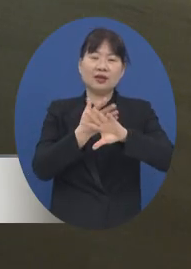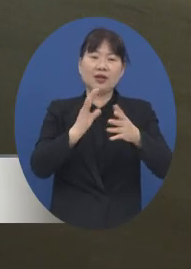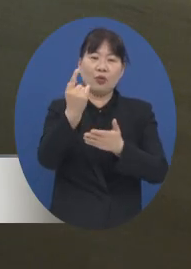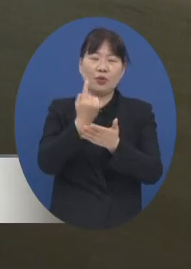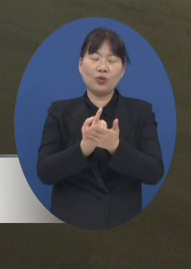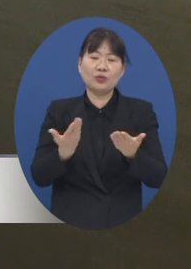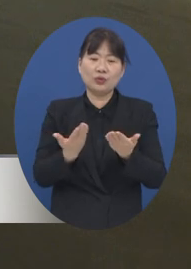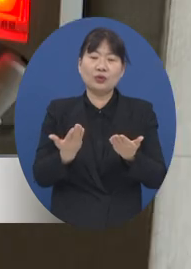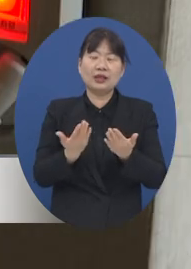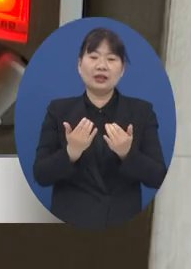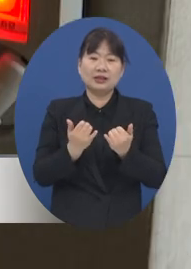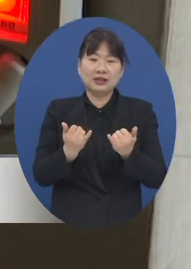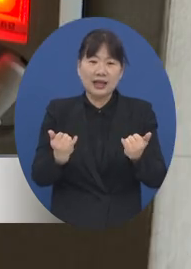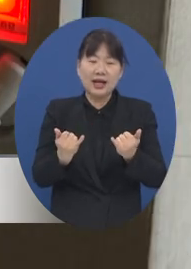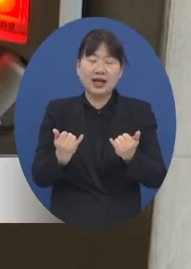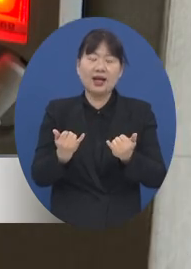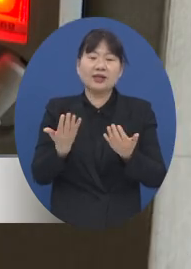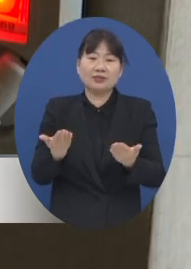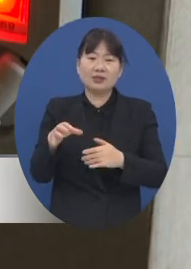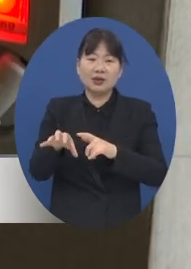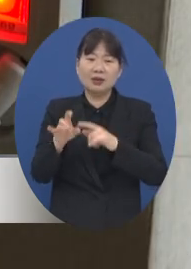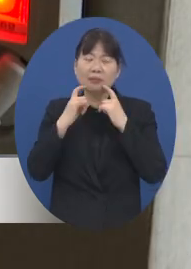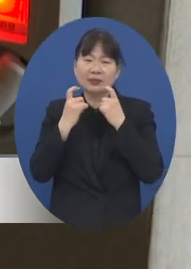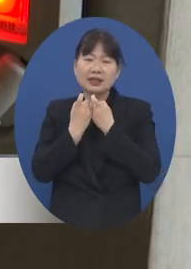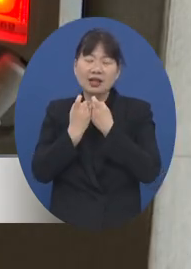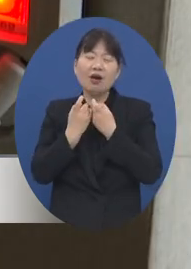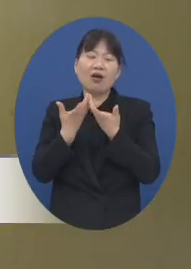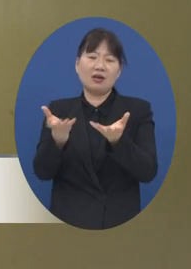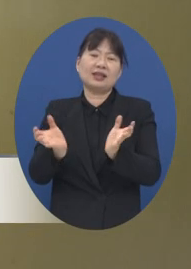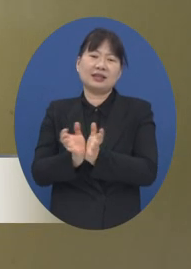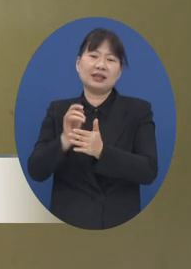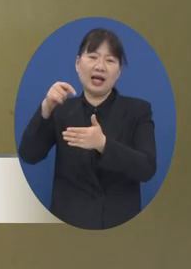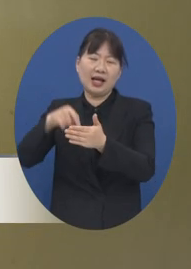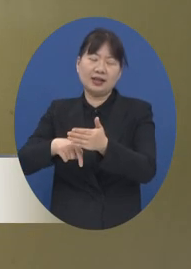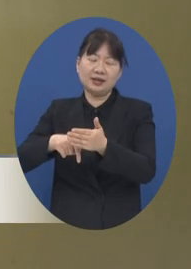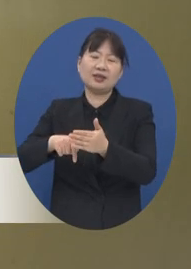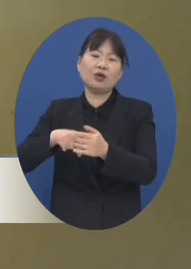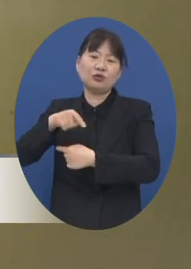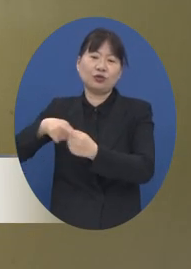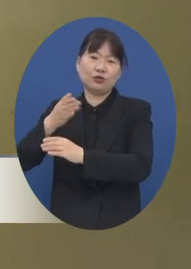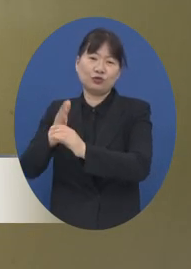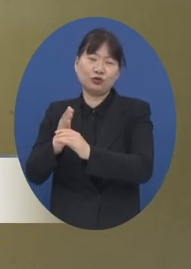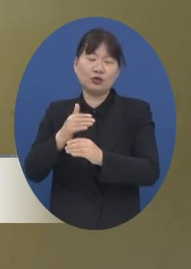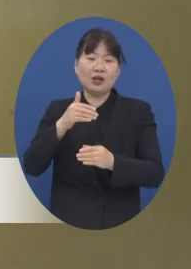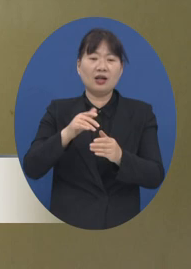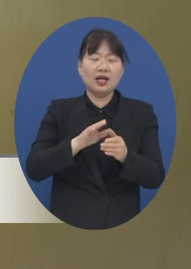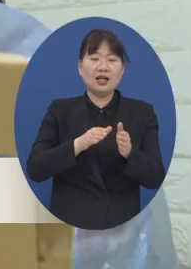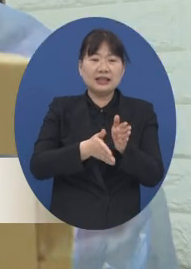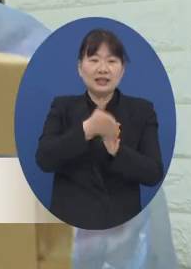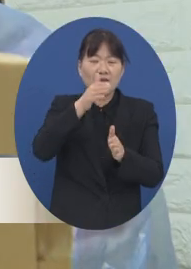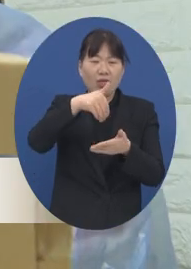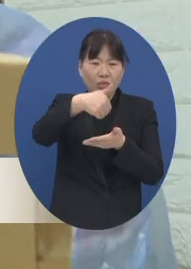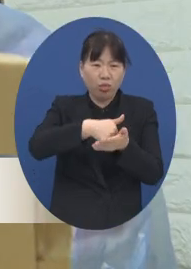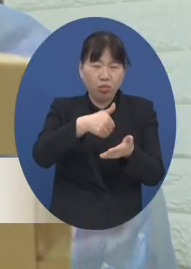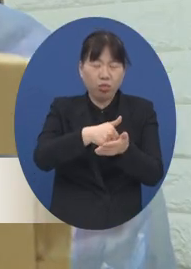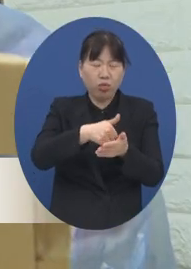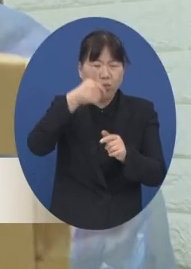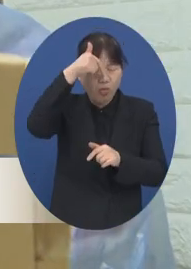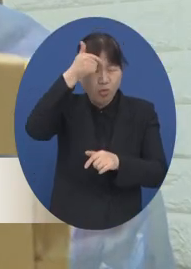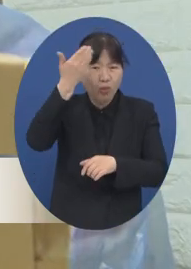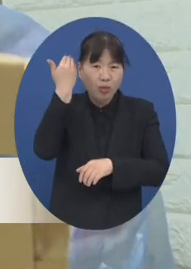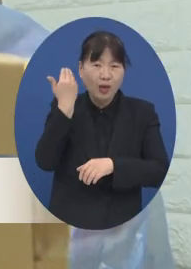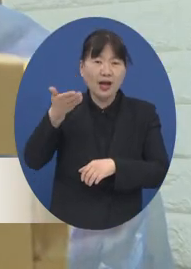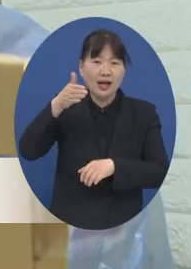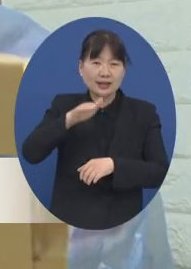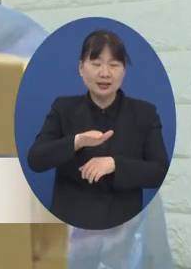외국인 노동자 신 터는 민간 비영리 단체에서 자체적으로 운영하고 있고 시설을 노을의 도 열악해 도